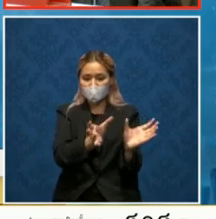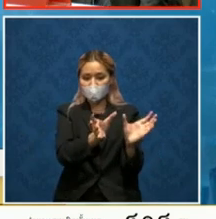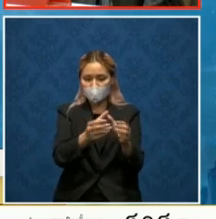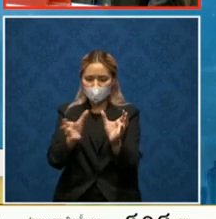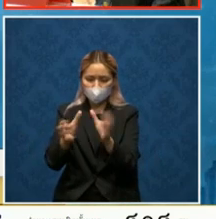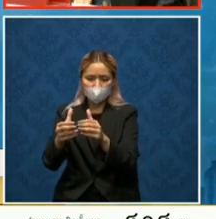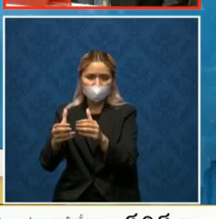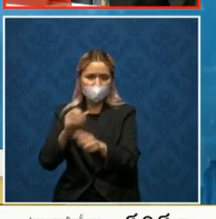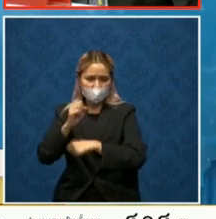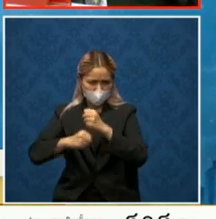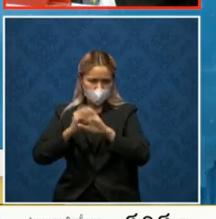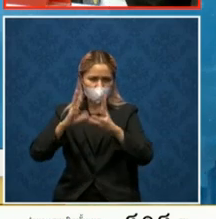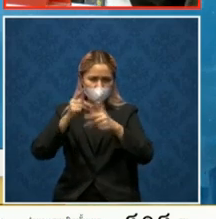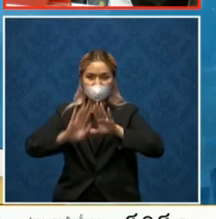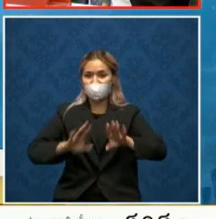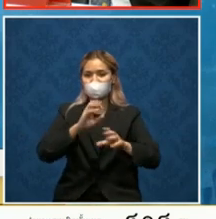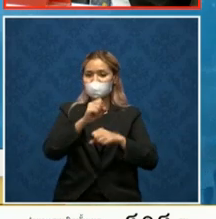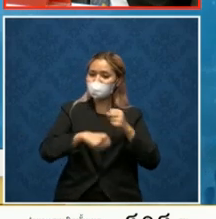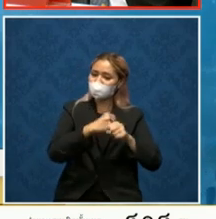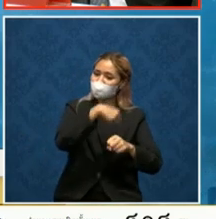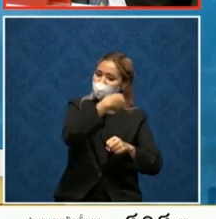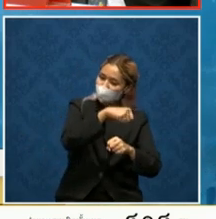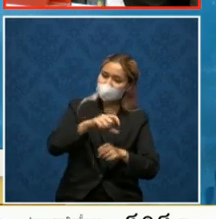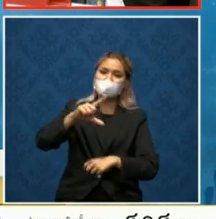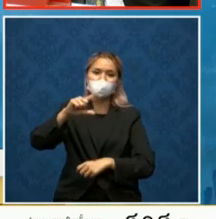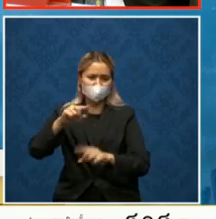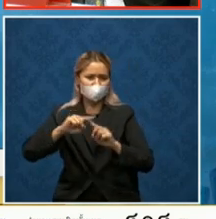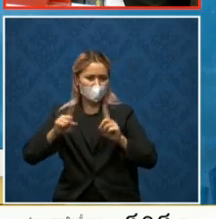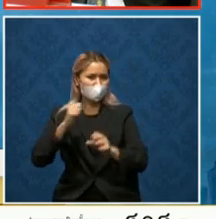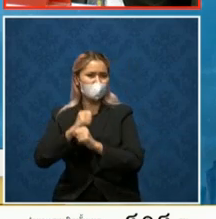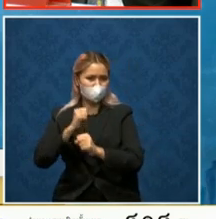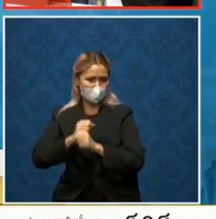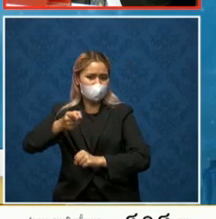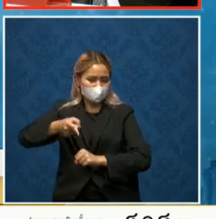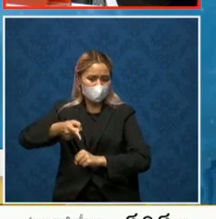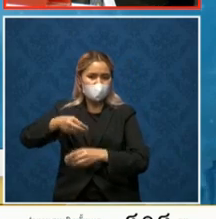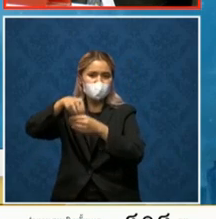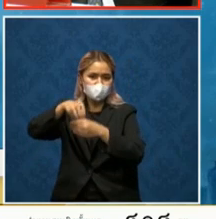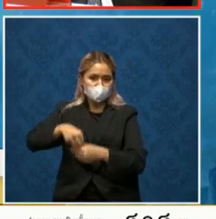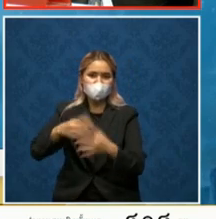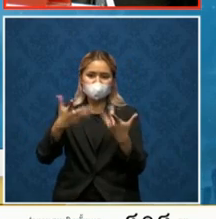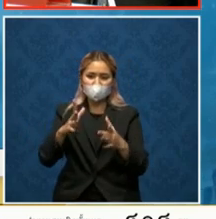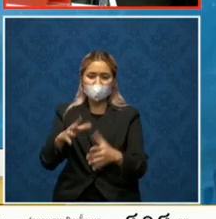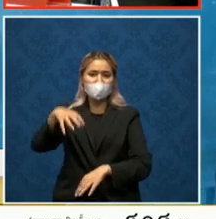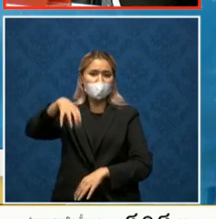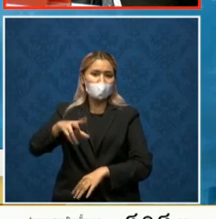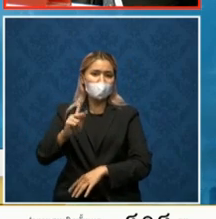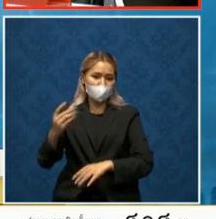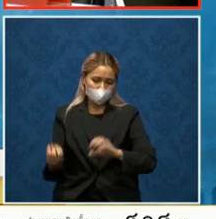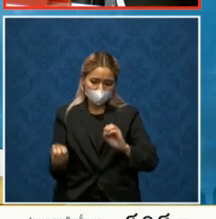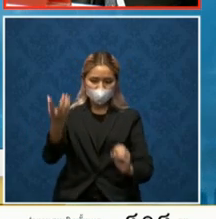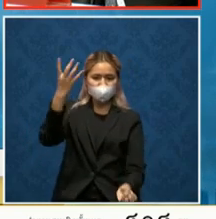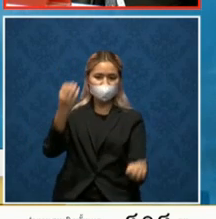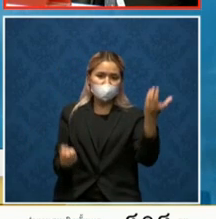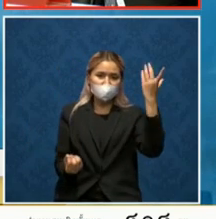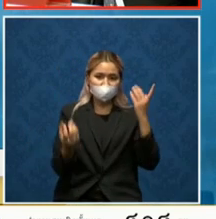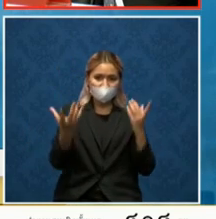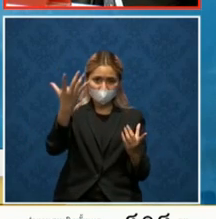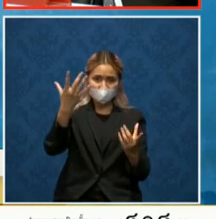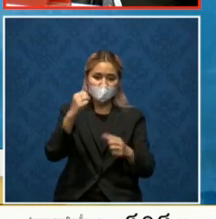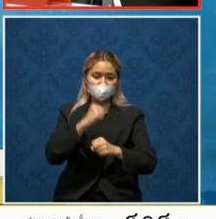10ปีก็มียังดำเนินการอยู่แล้วกรมป่าไม้ภายใต้การดำเนินการของ